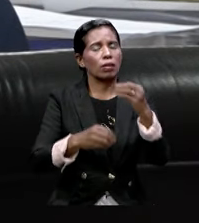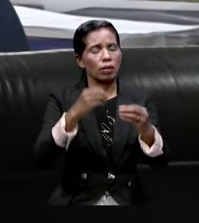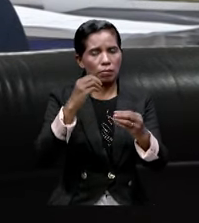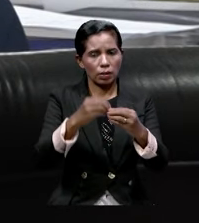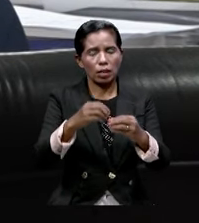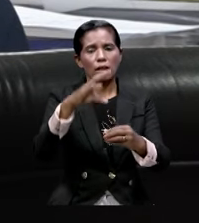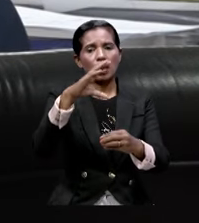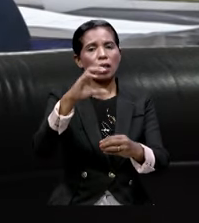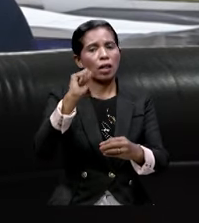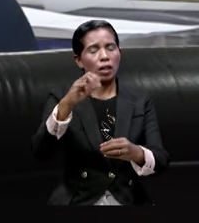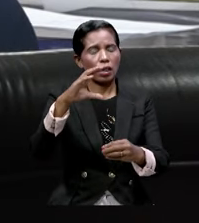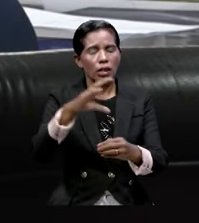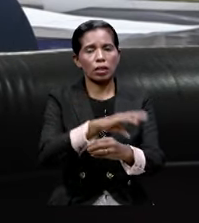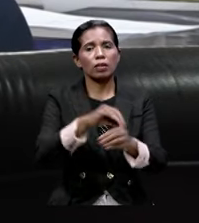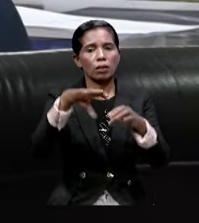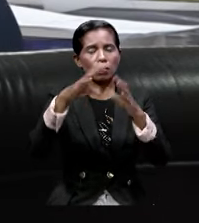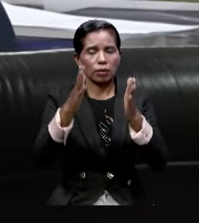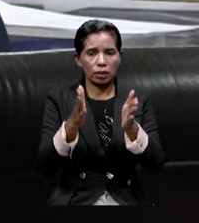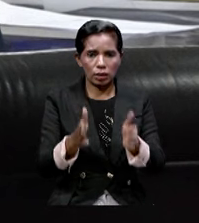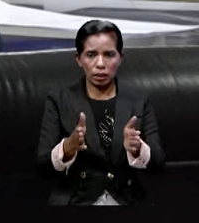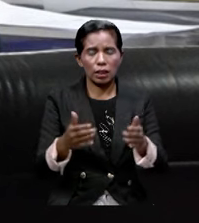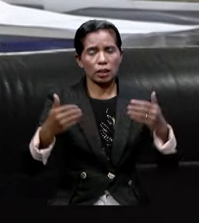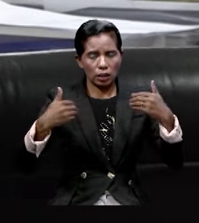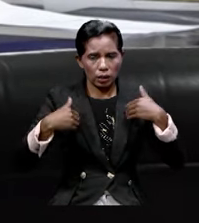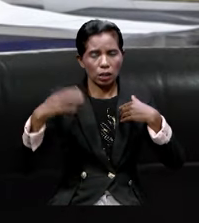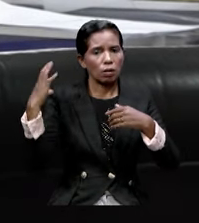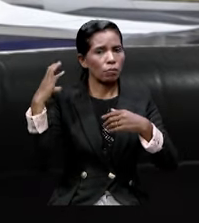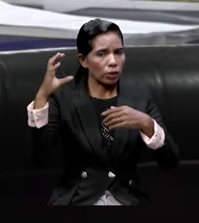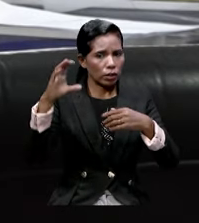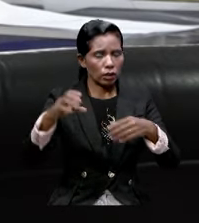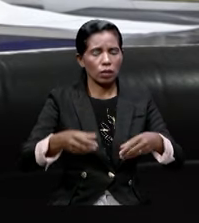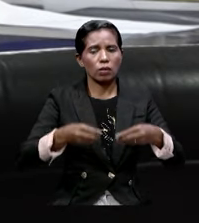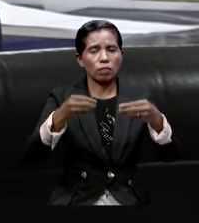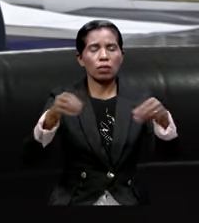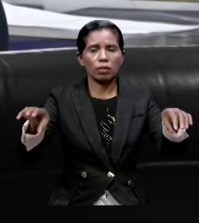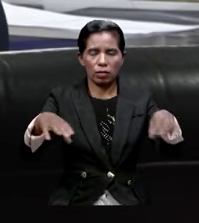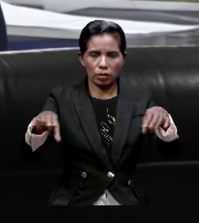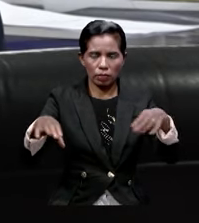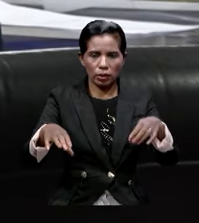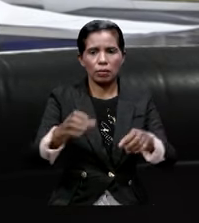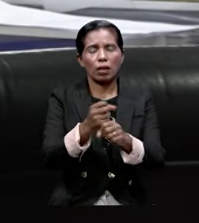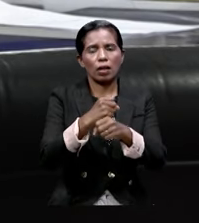maka iha kompetensia uniku atu desiri no delega servisu basira parte investigasaun.